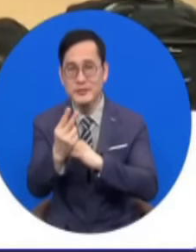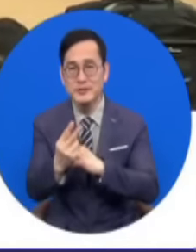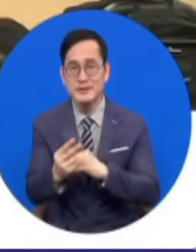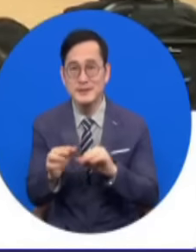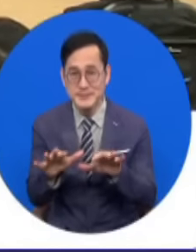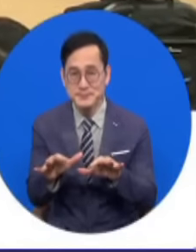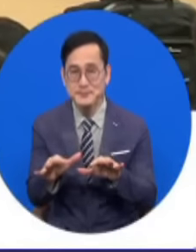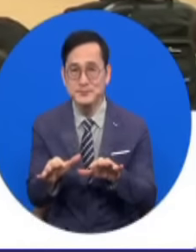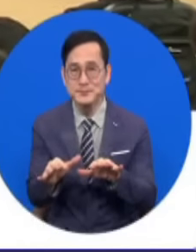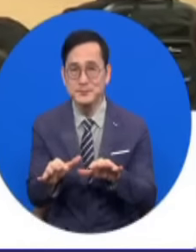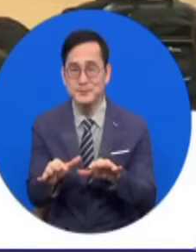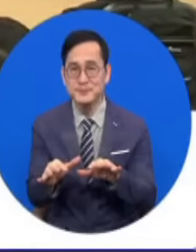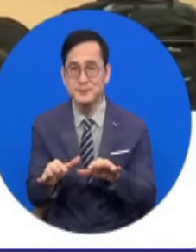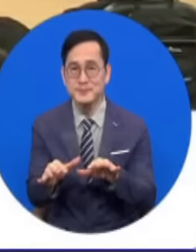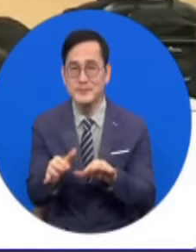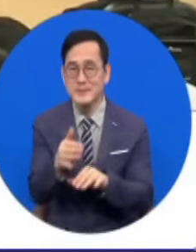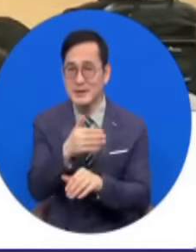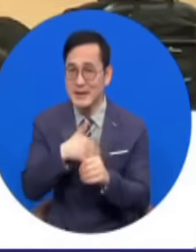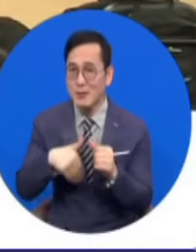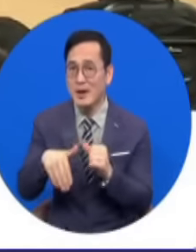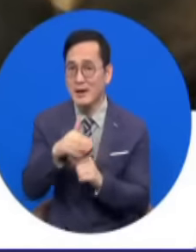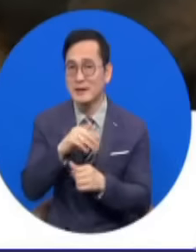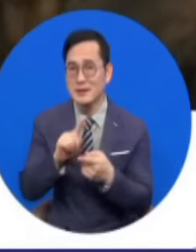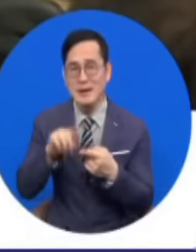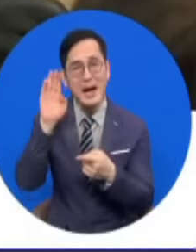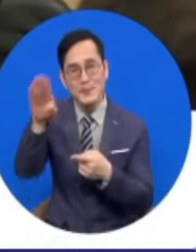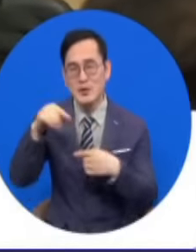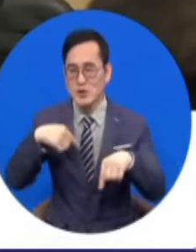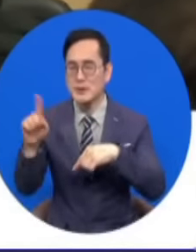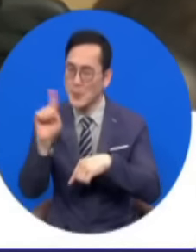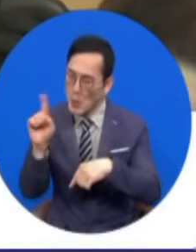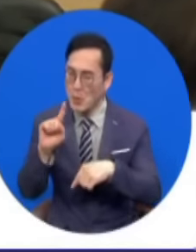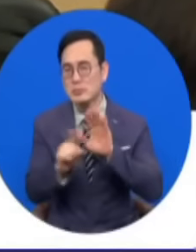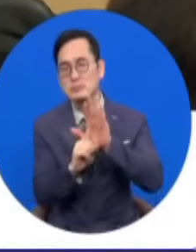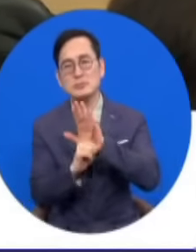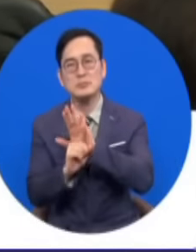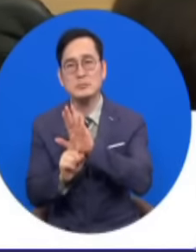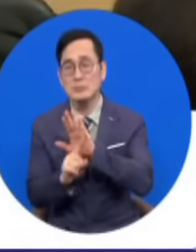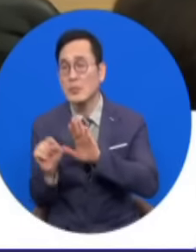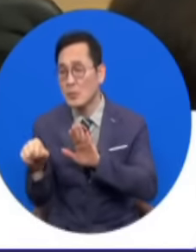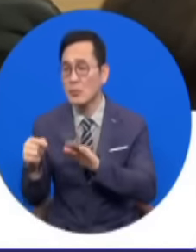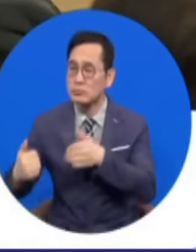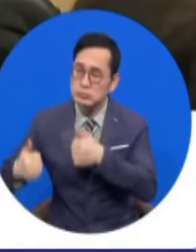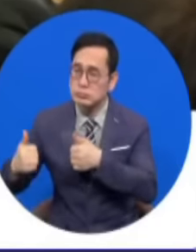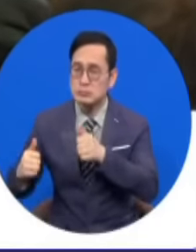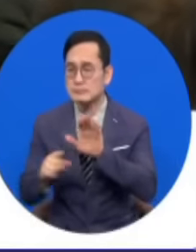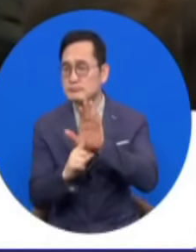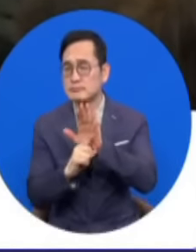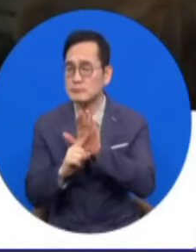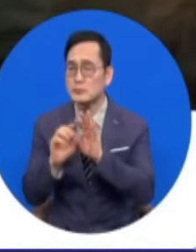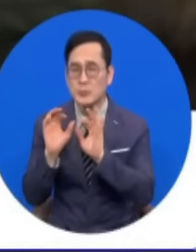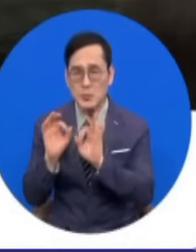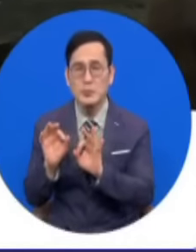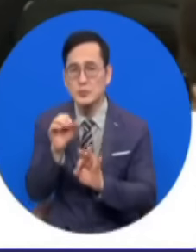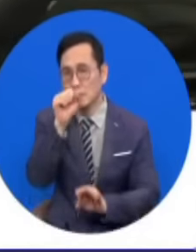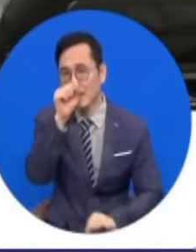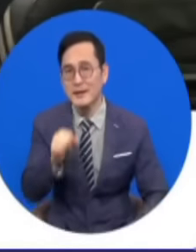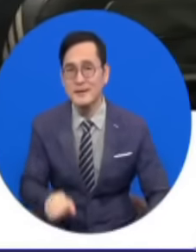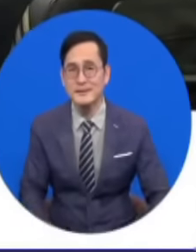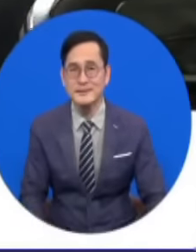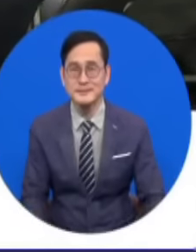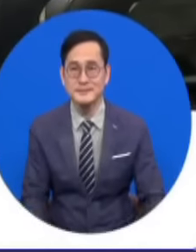현실 사에 대한 비전을 제시함으로써네 유권자들에게 당원들 선택을 주는 것이죠 그런데 이제 그게 지나치다 보니까